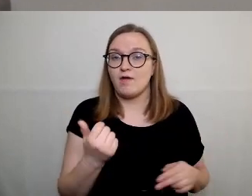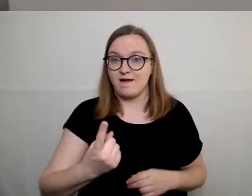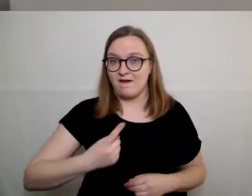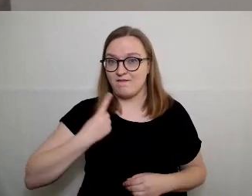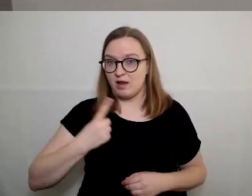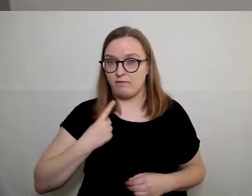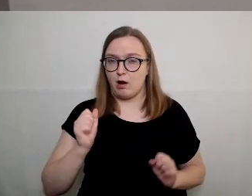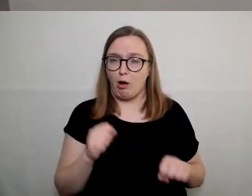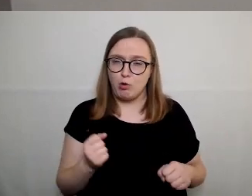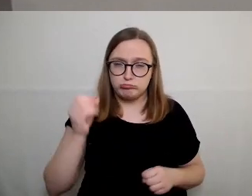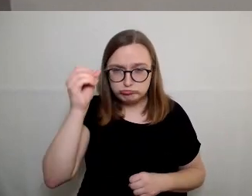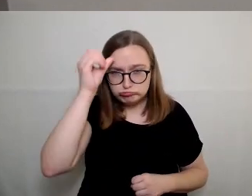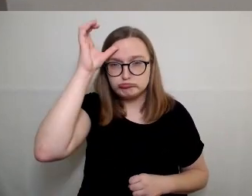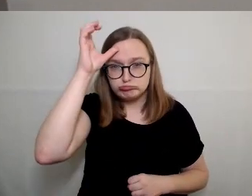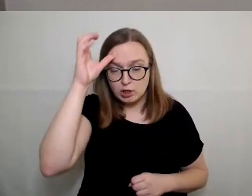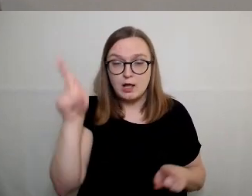suteikti mūsų mokiniams